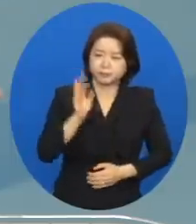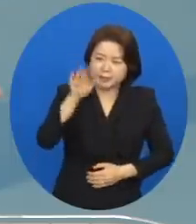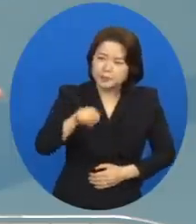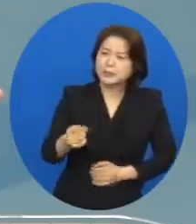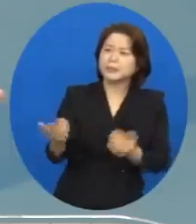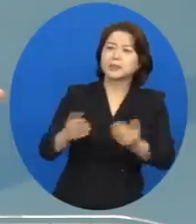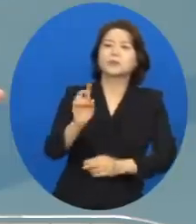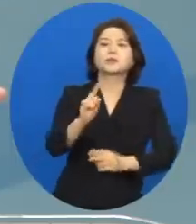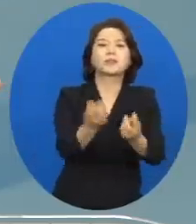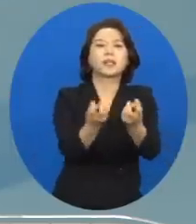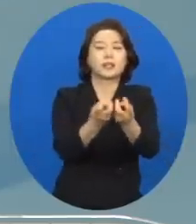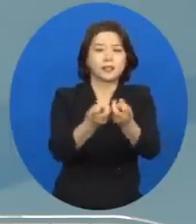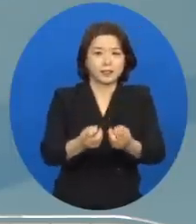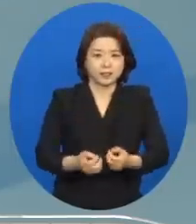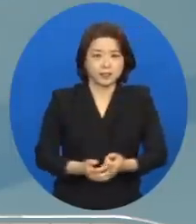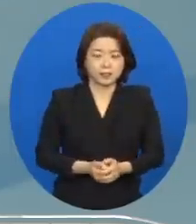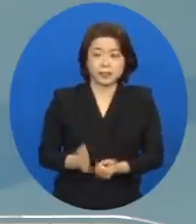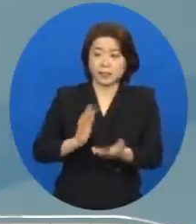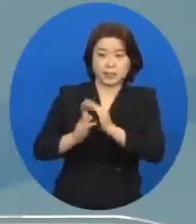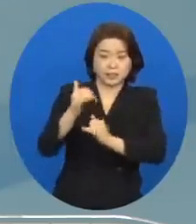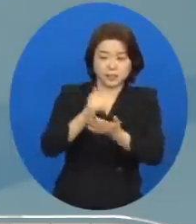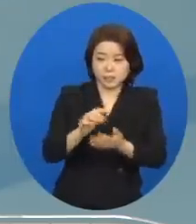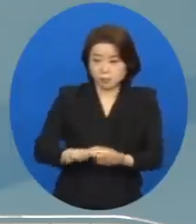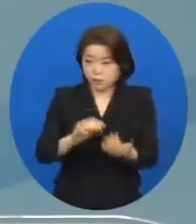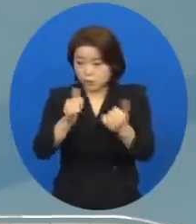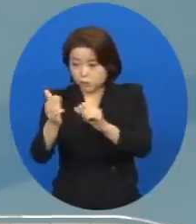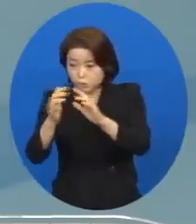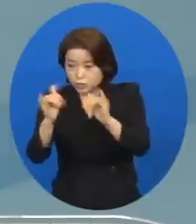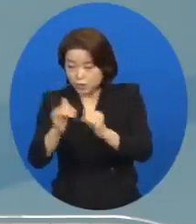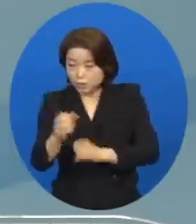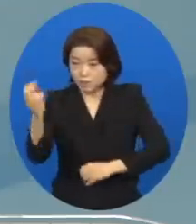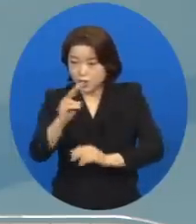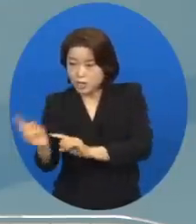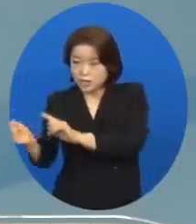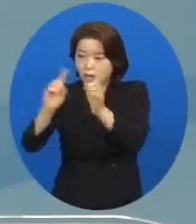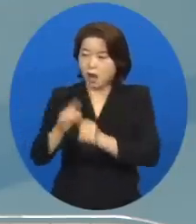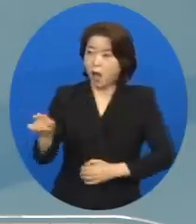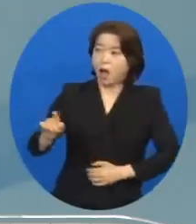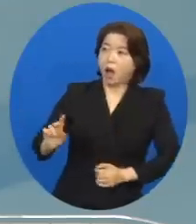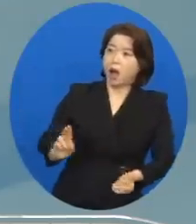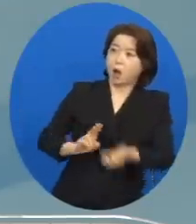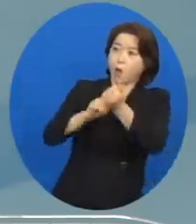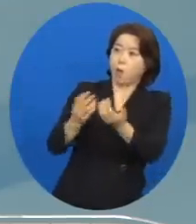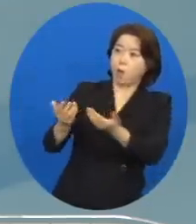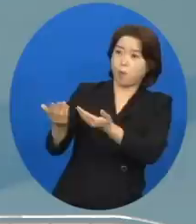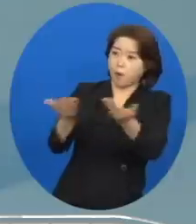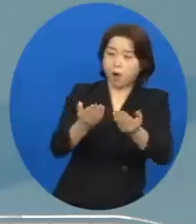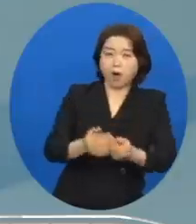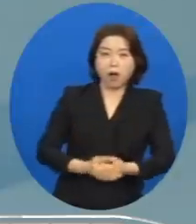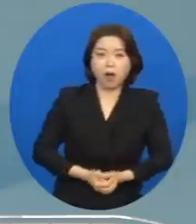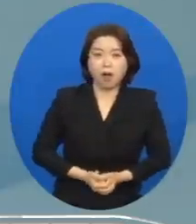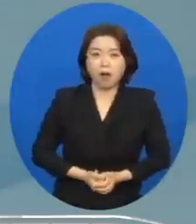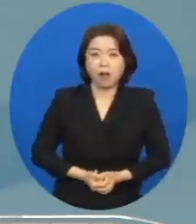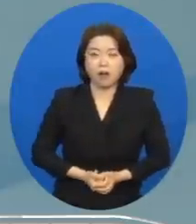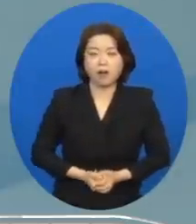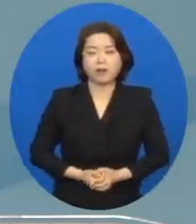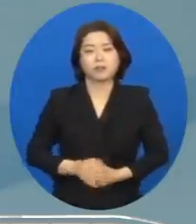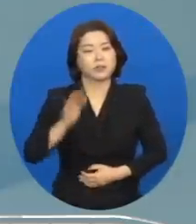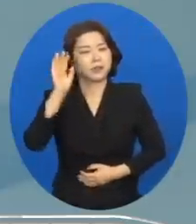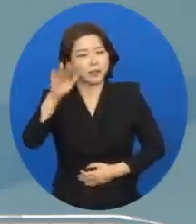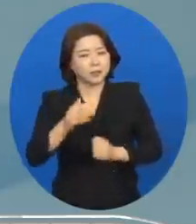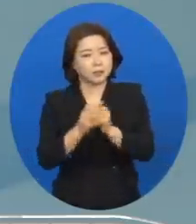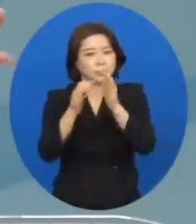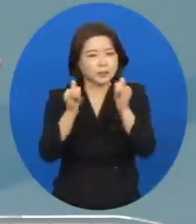좋을까? 예수님이 죽은 사람도 다시 살리는 저런 기적도 행하니 이제 사람들이